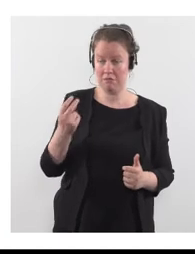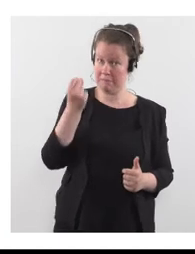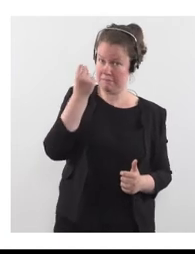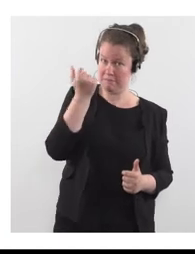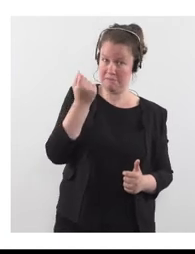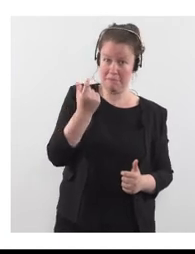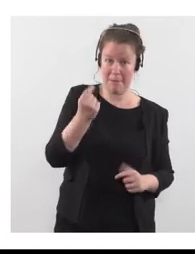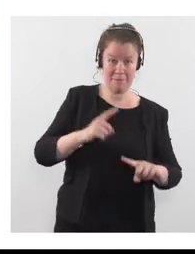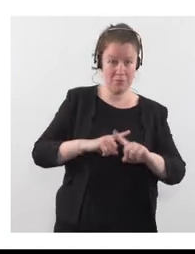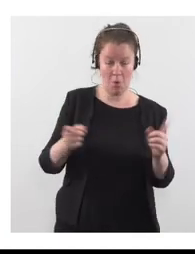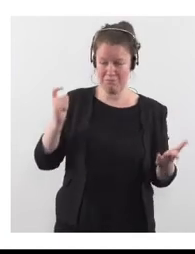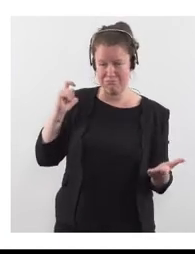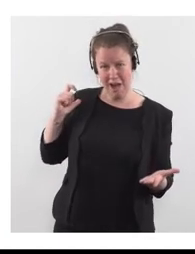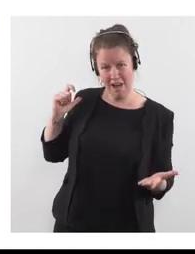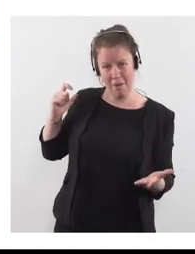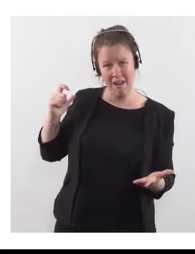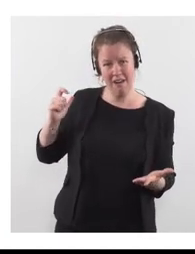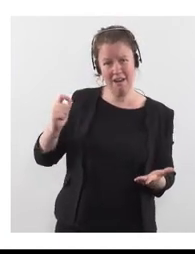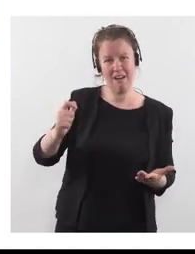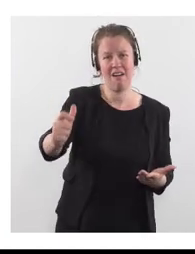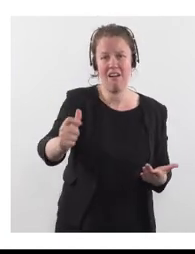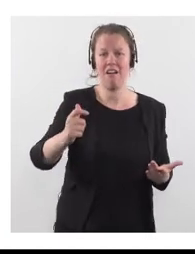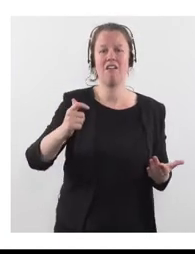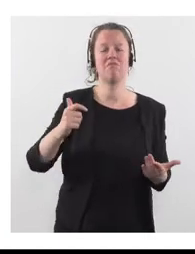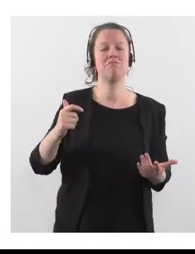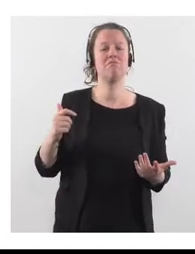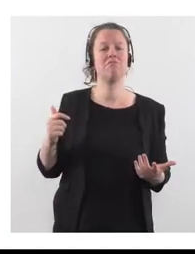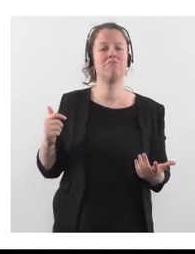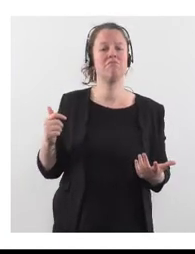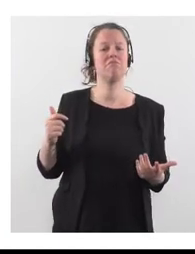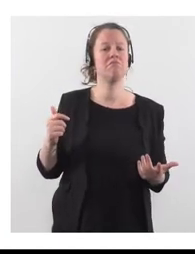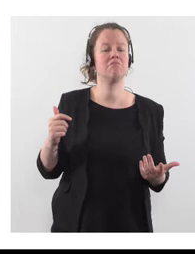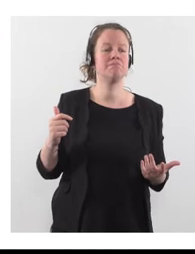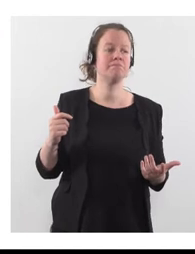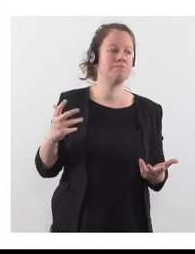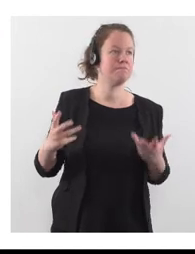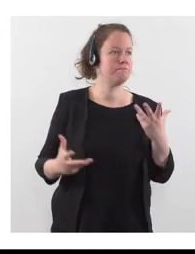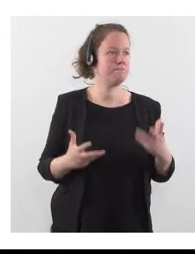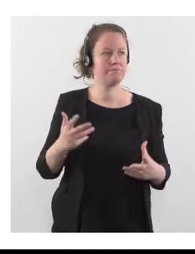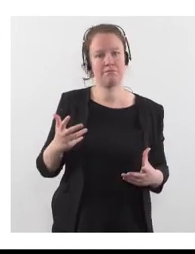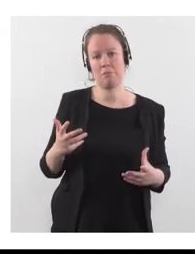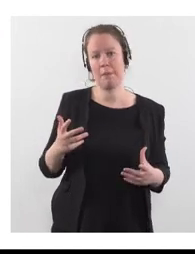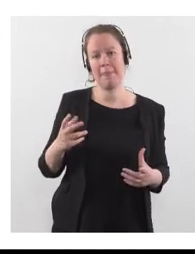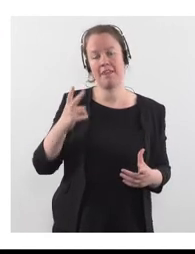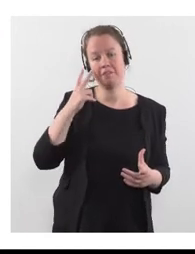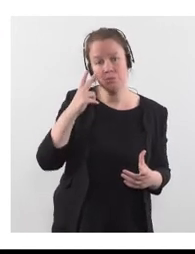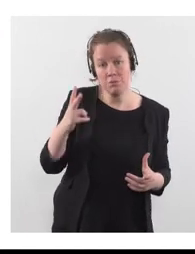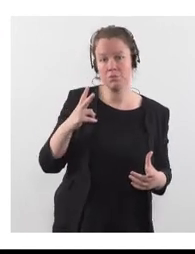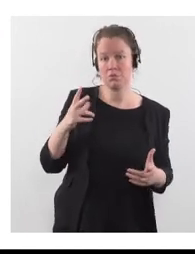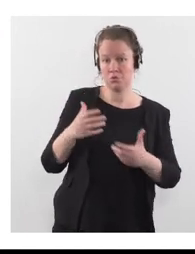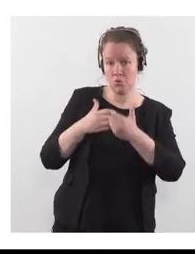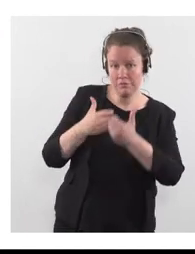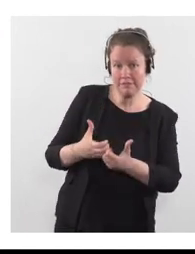Nous avons dû représenter les personnes de façon privée. Nous sommes impliqués de manière différente. Il a fallu faire de la